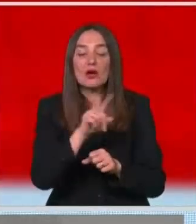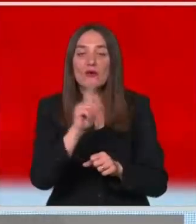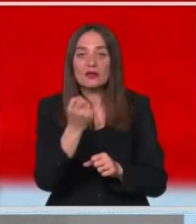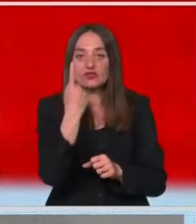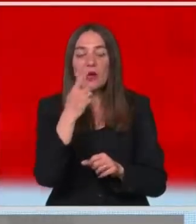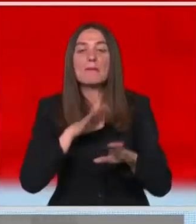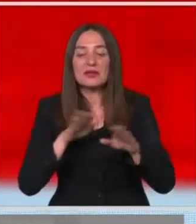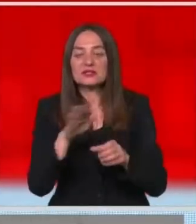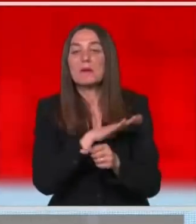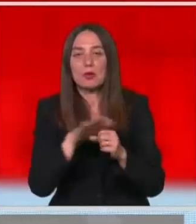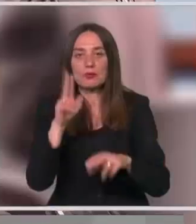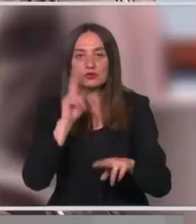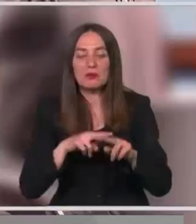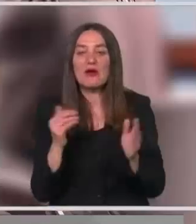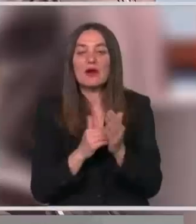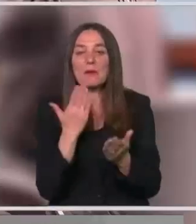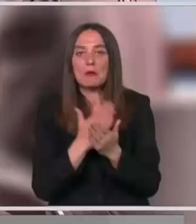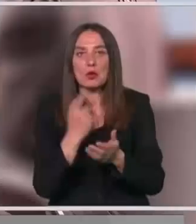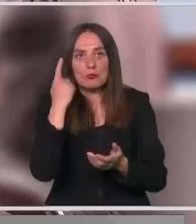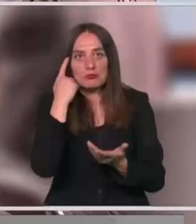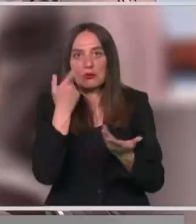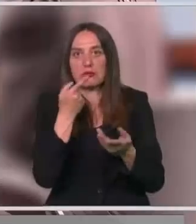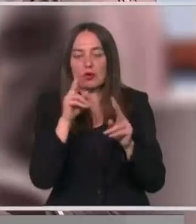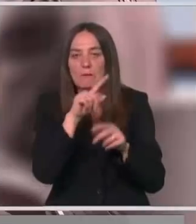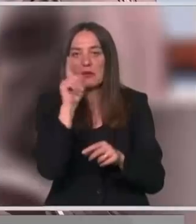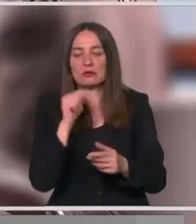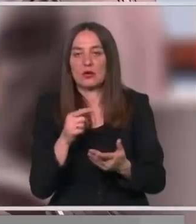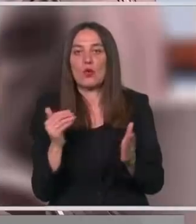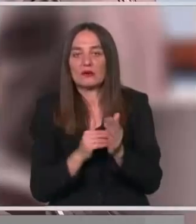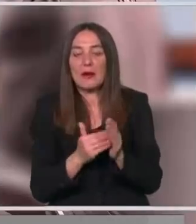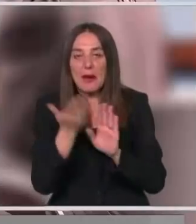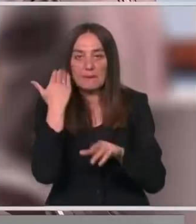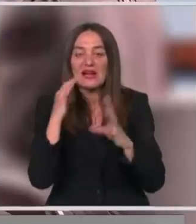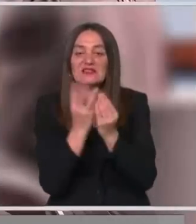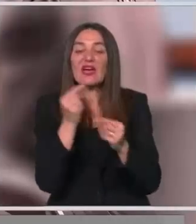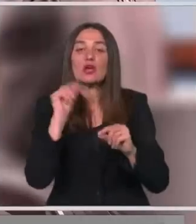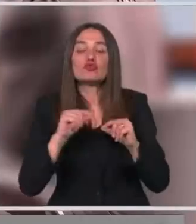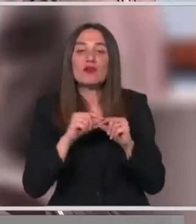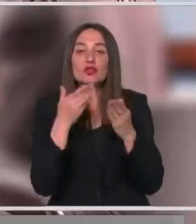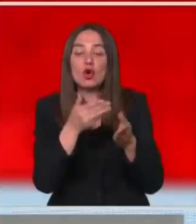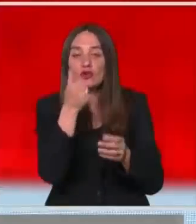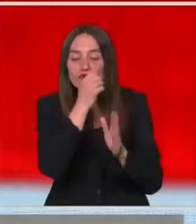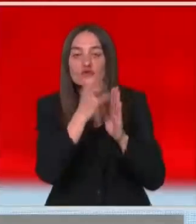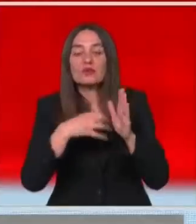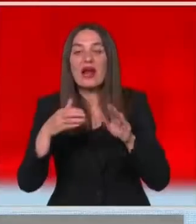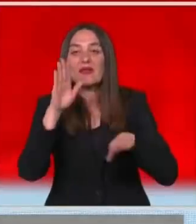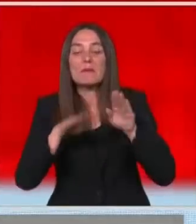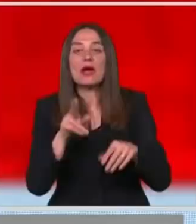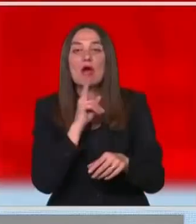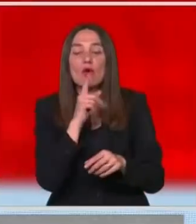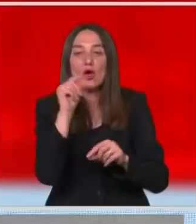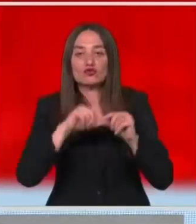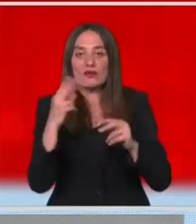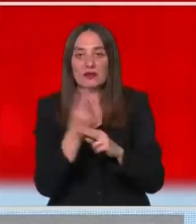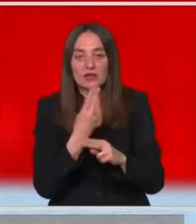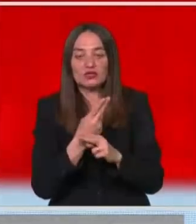Znači, ministar je u potpunosti u pravu. Treba biti pragmatičan po tom pitanju i treba pre svega čuvati ono što su trajne mere kojima će se očuvati